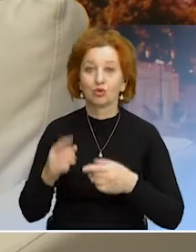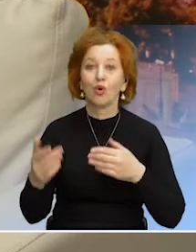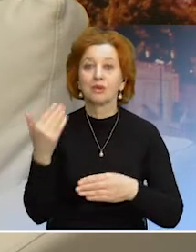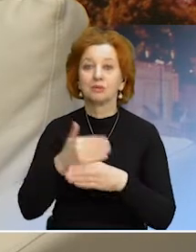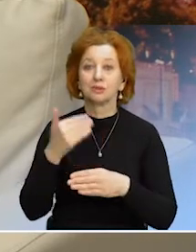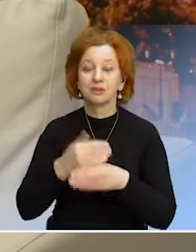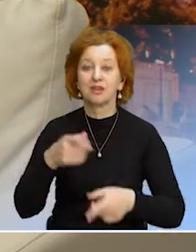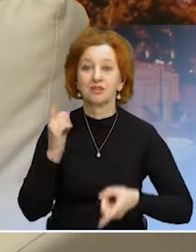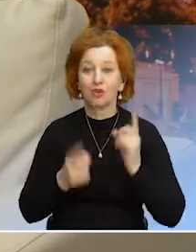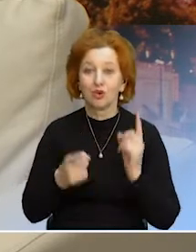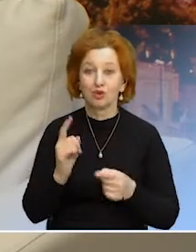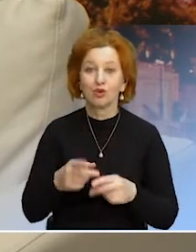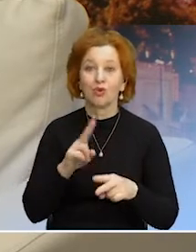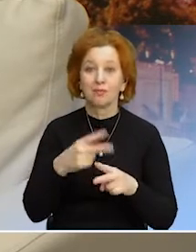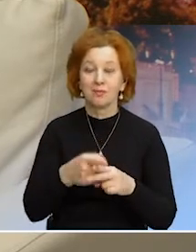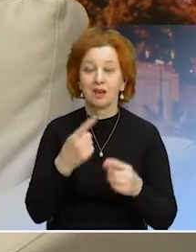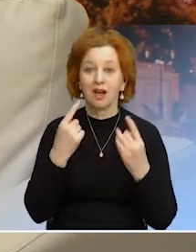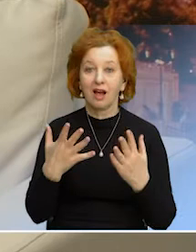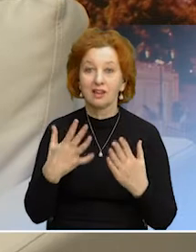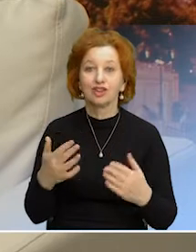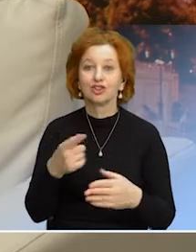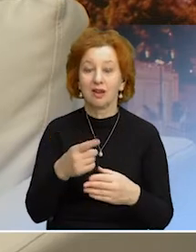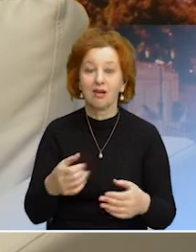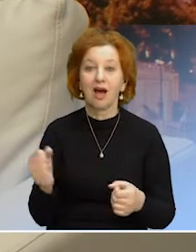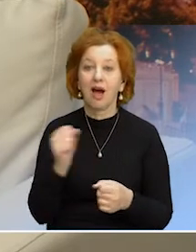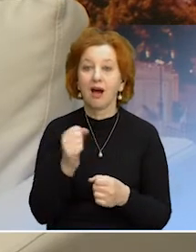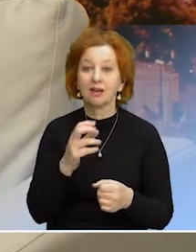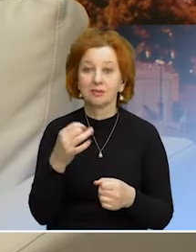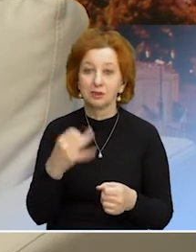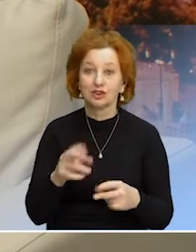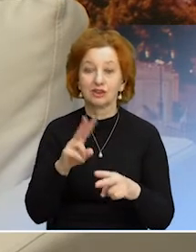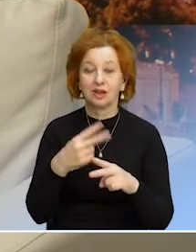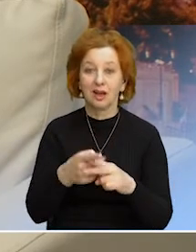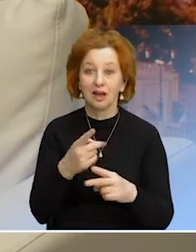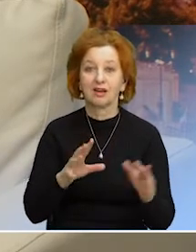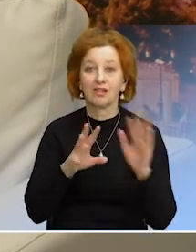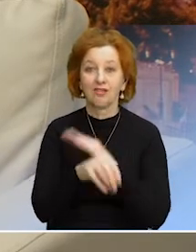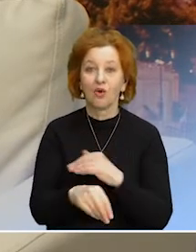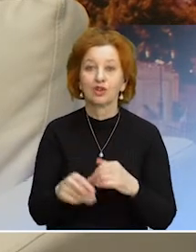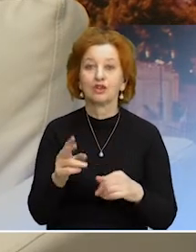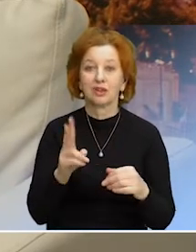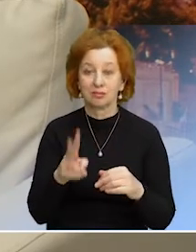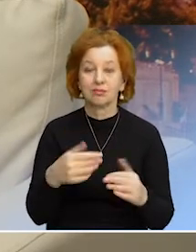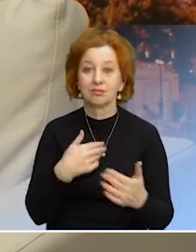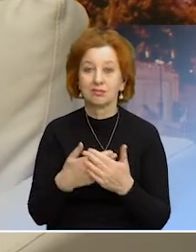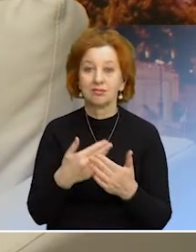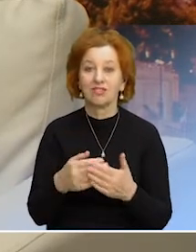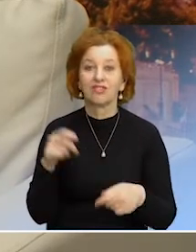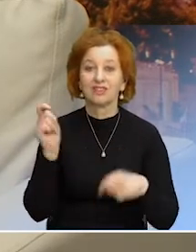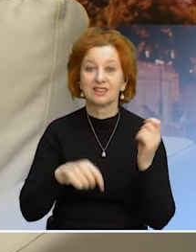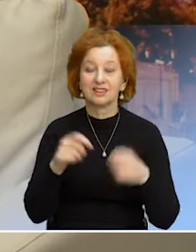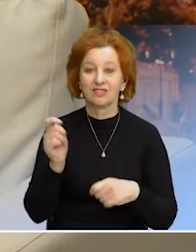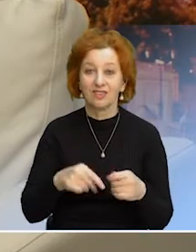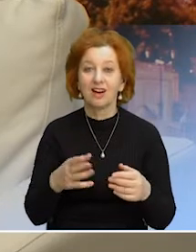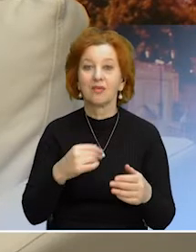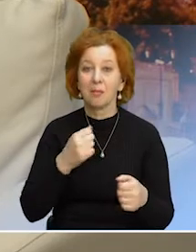спектакли достойны, и еще, конечно, в звание академические немалую толику вообще вложил Международный